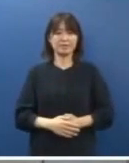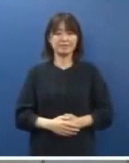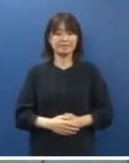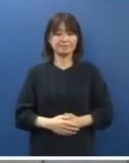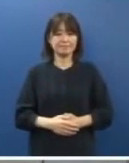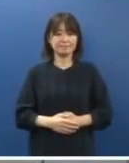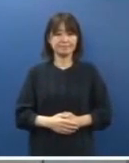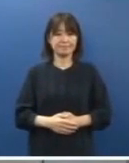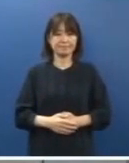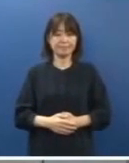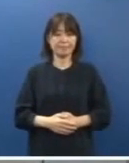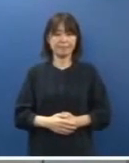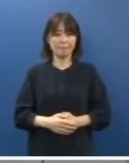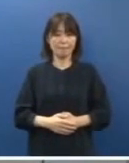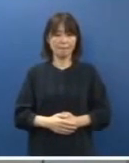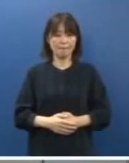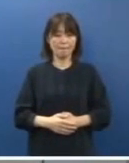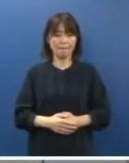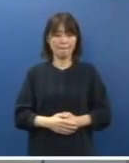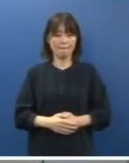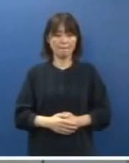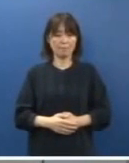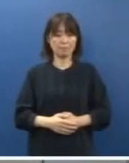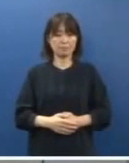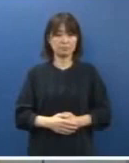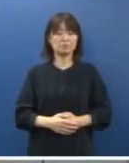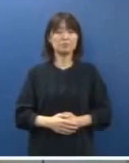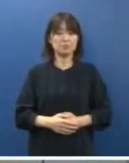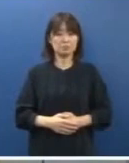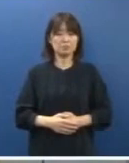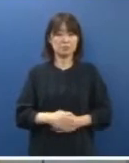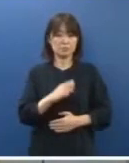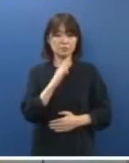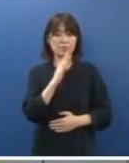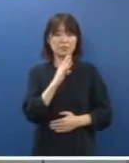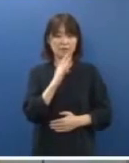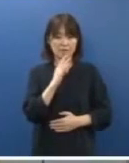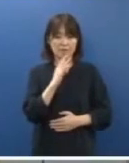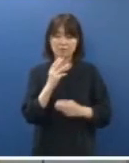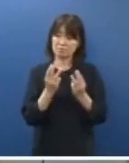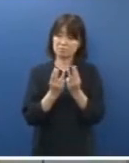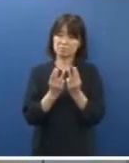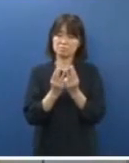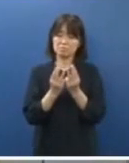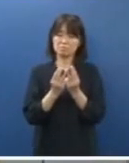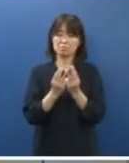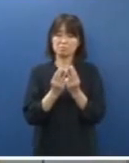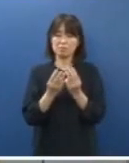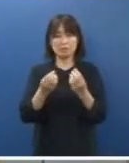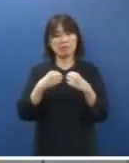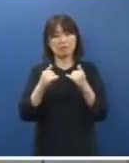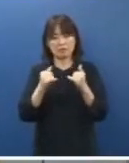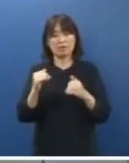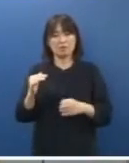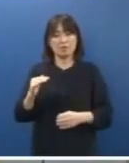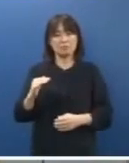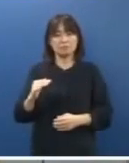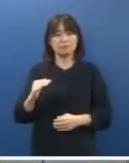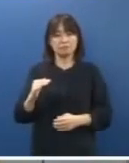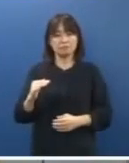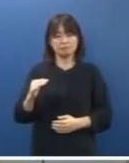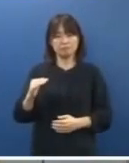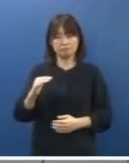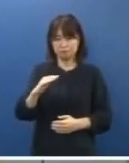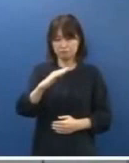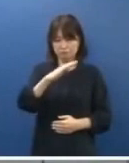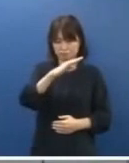これちょっと分かりにくいんですけれども、実は競り上がってきて、7月の末ぐらいが一旦ピークになりまして、そこから